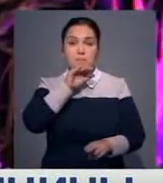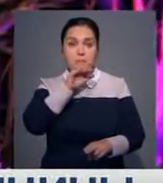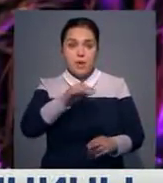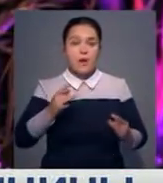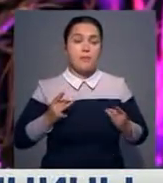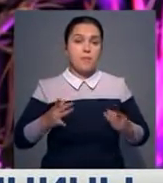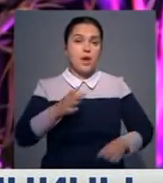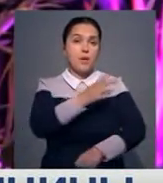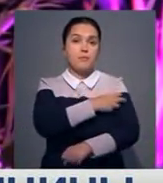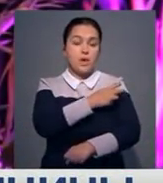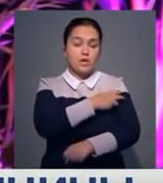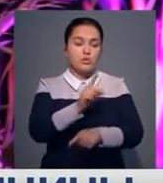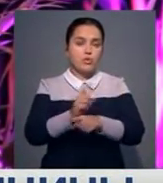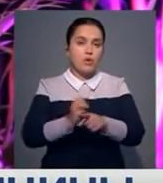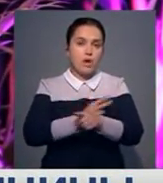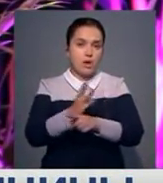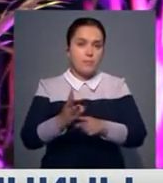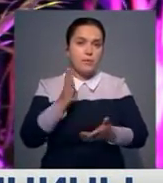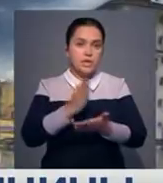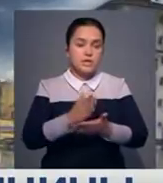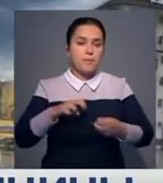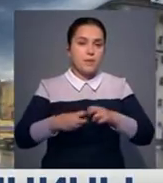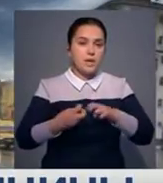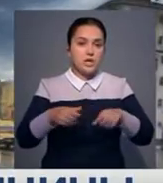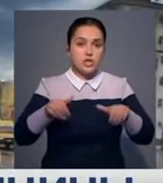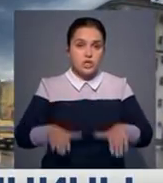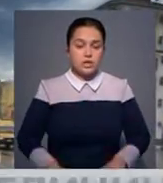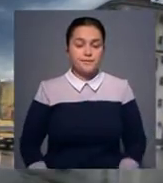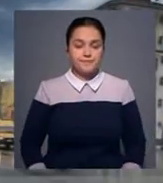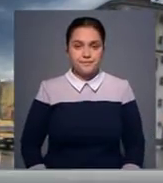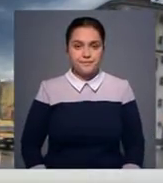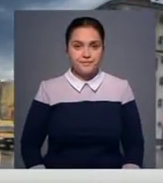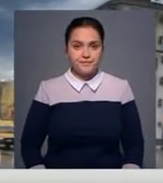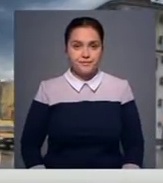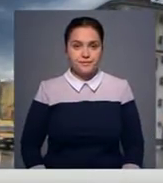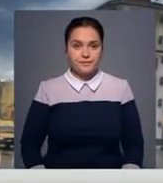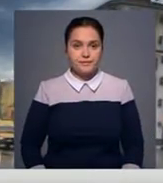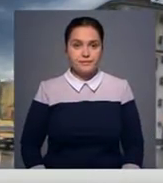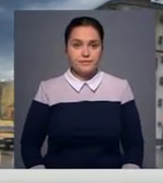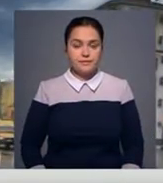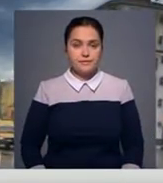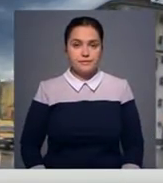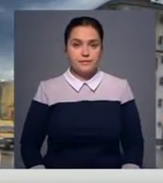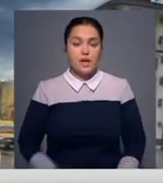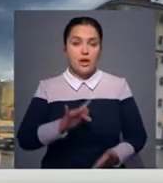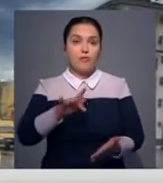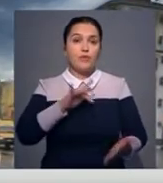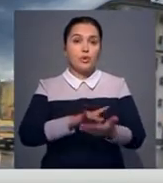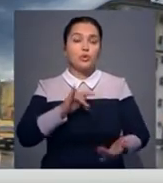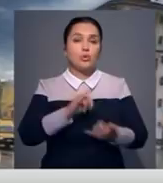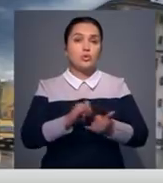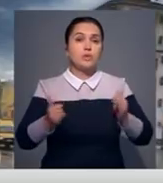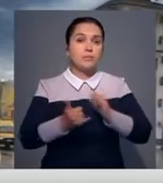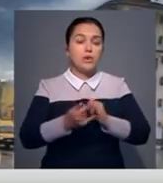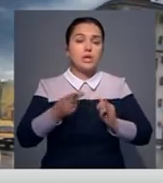Усть-Каменогорске решили и этот вопрос. Привлекли в город Усть-Каменогорск для улучшения оказания